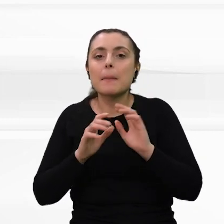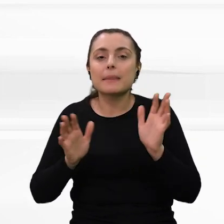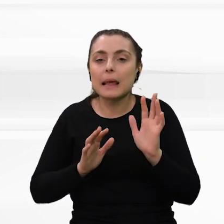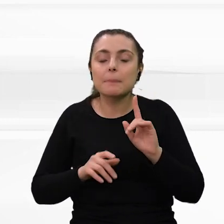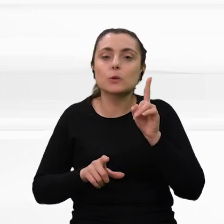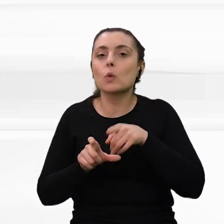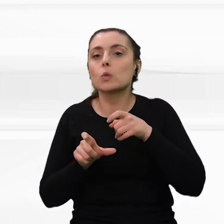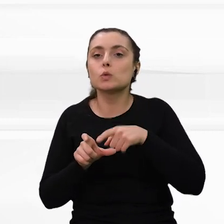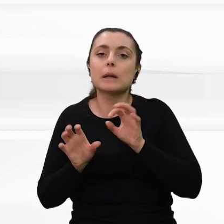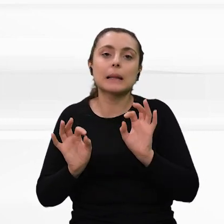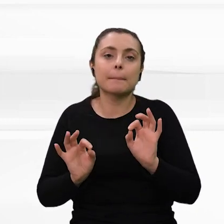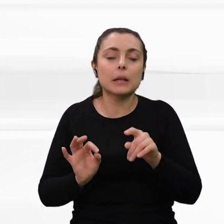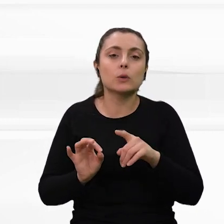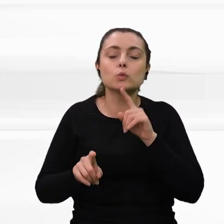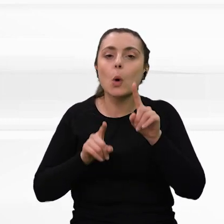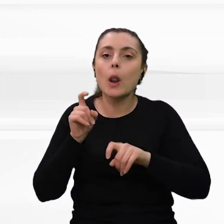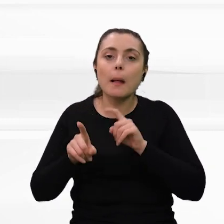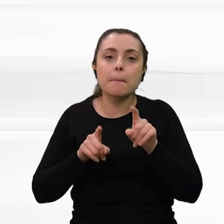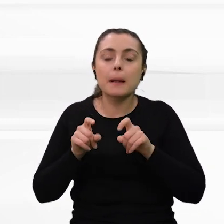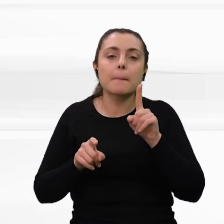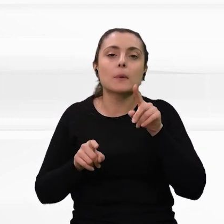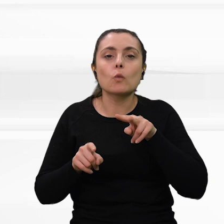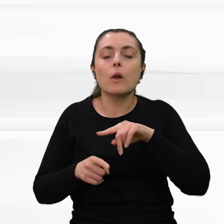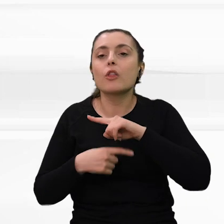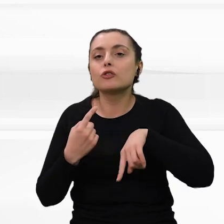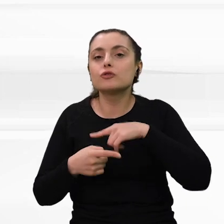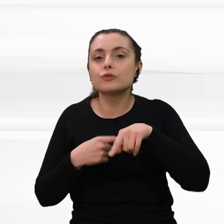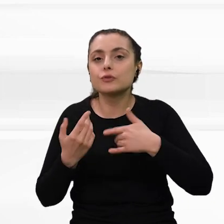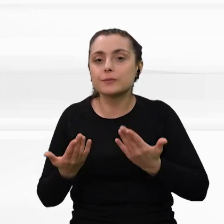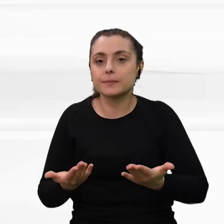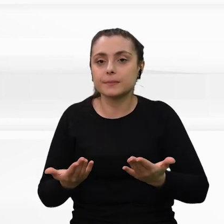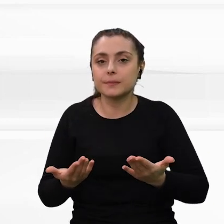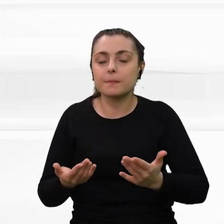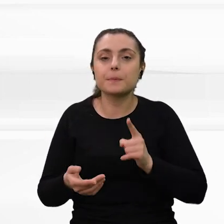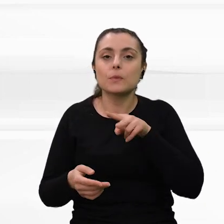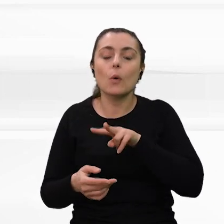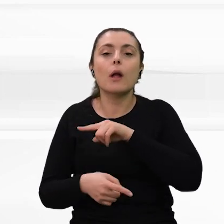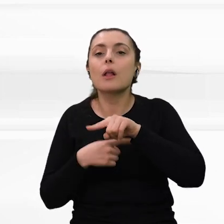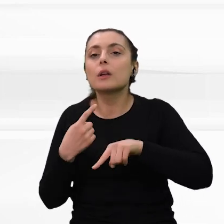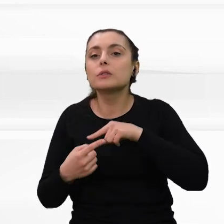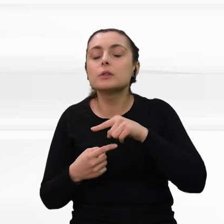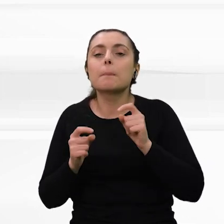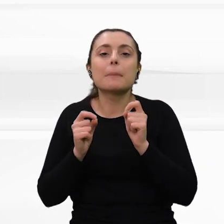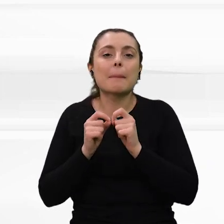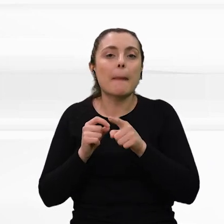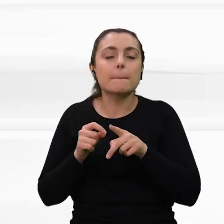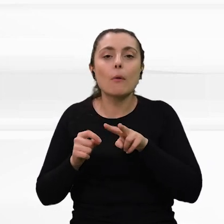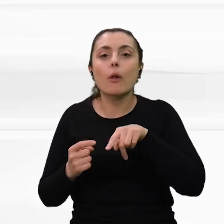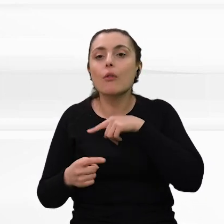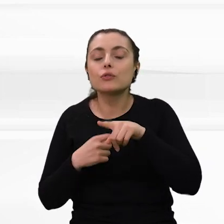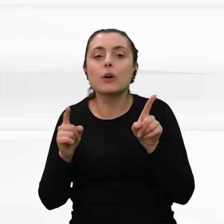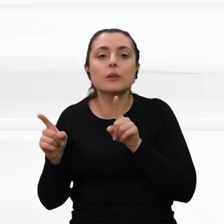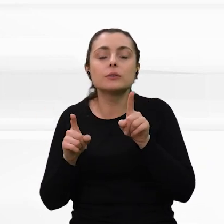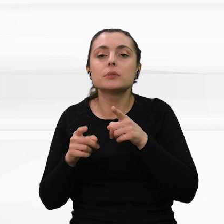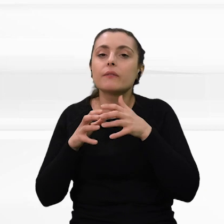betimlemeli bir soruşturma dır yani sorgulamaktadır Yani bir yol arayışıdır bir yol arayışıdır betimleme ile